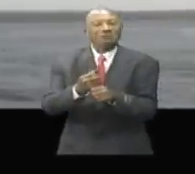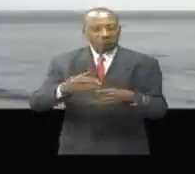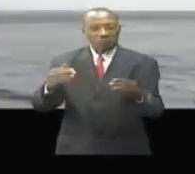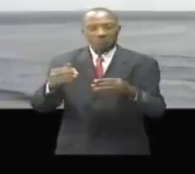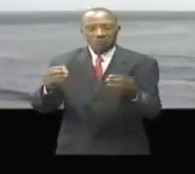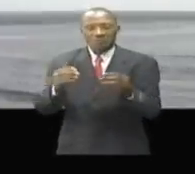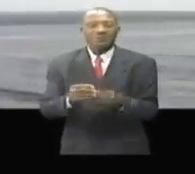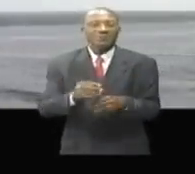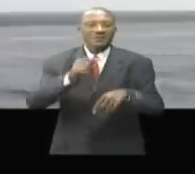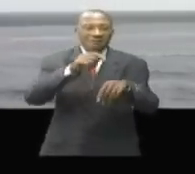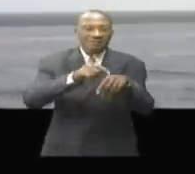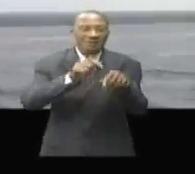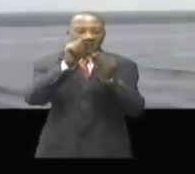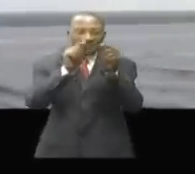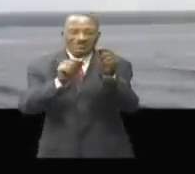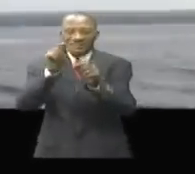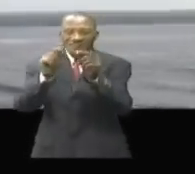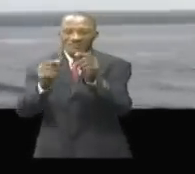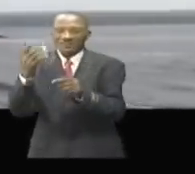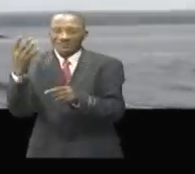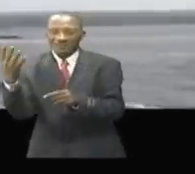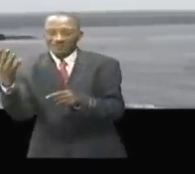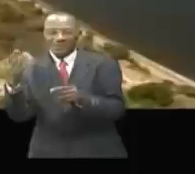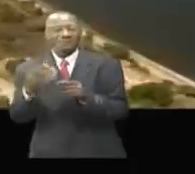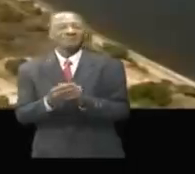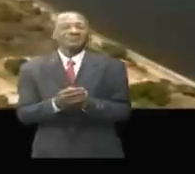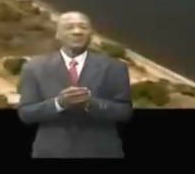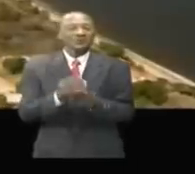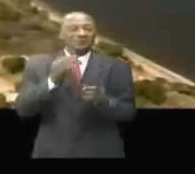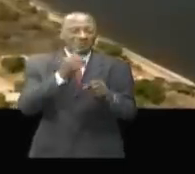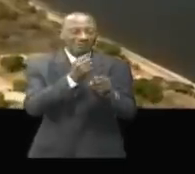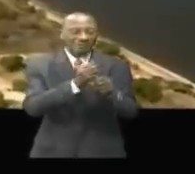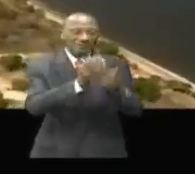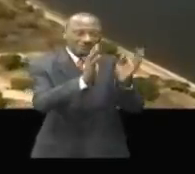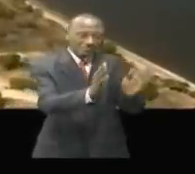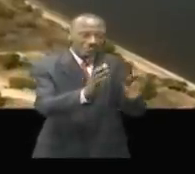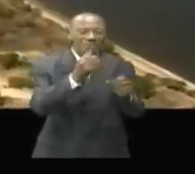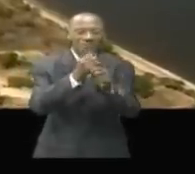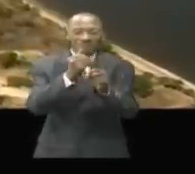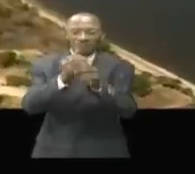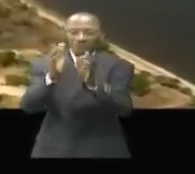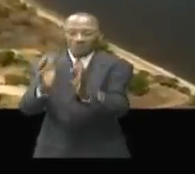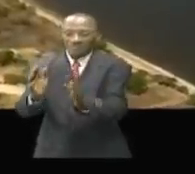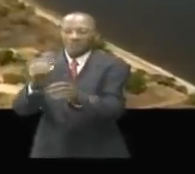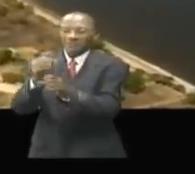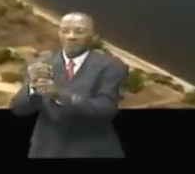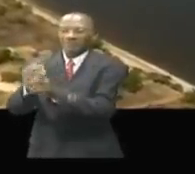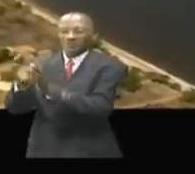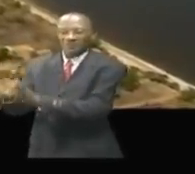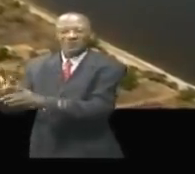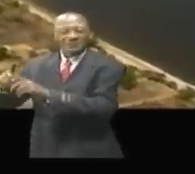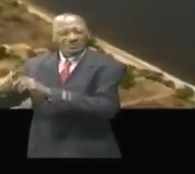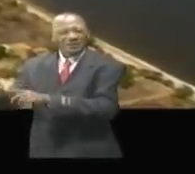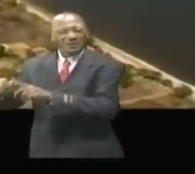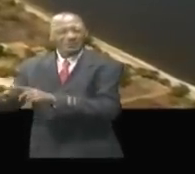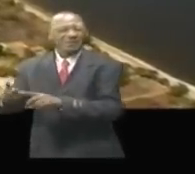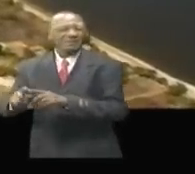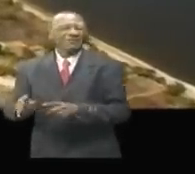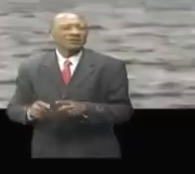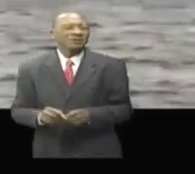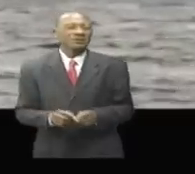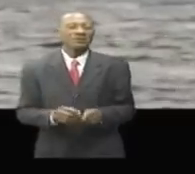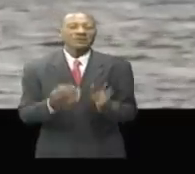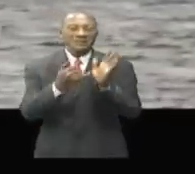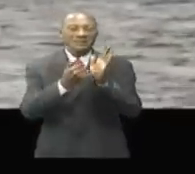mètres de queue tirant d'eau de 18 mètres, ainsi que parc en containers et marchandises générales de 30 hectares pour une durée de 18